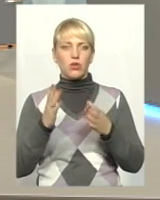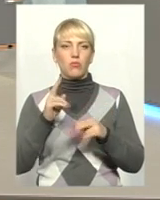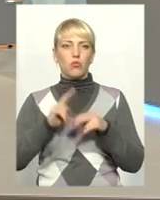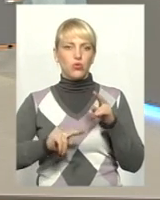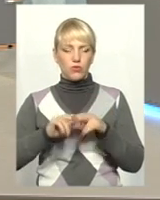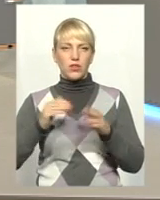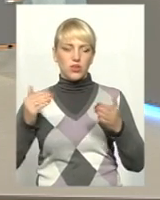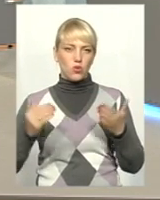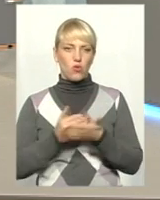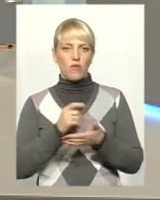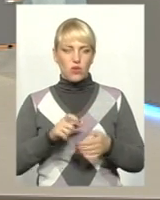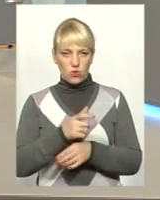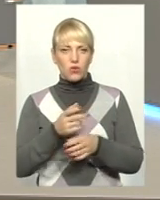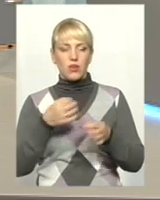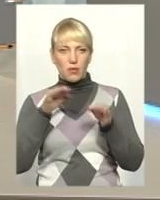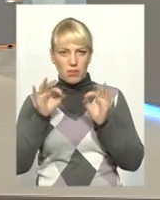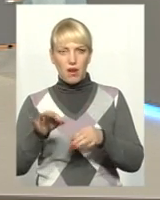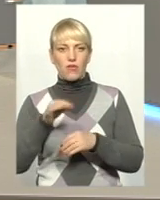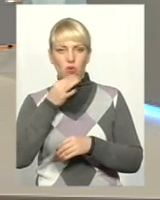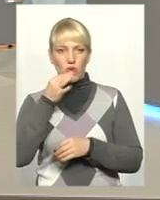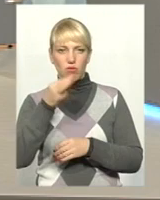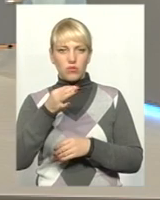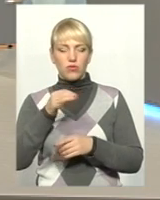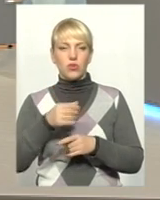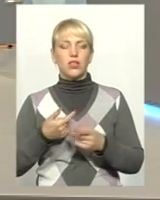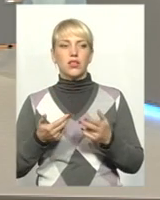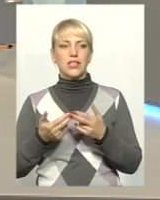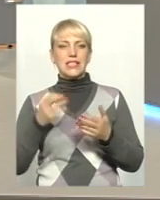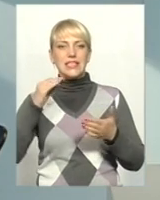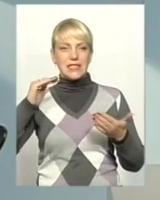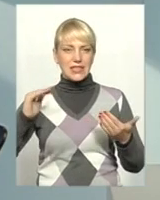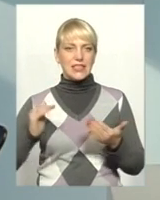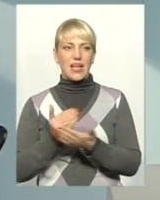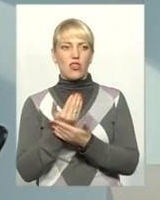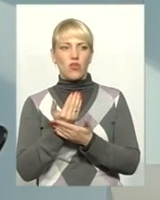дорогу заново. Правильно я розумію? Ну, заново